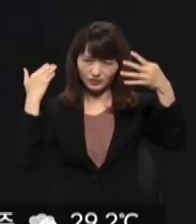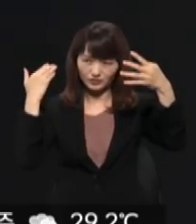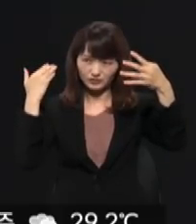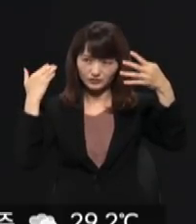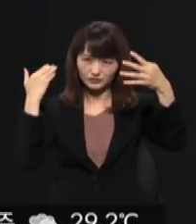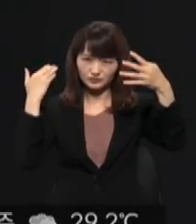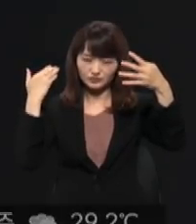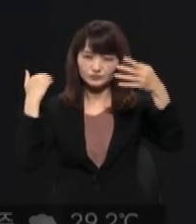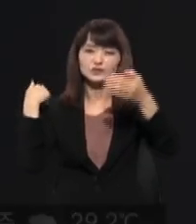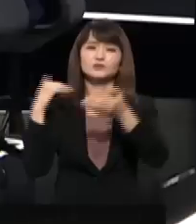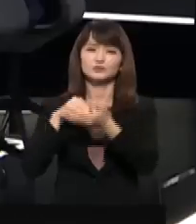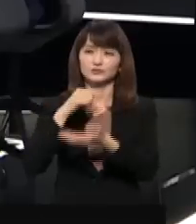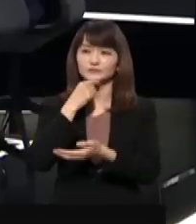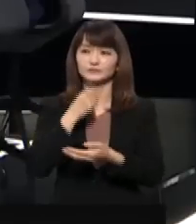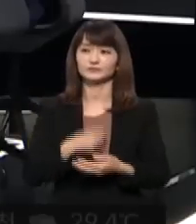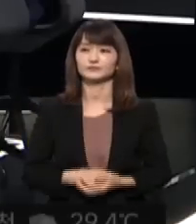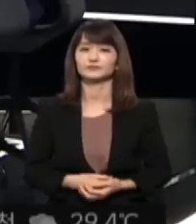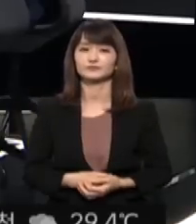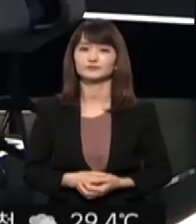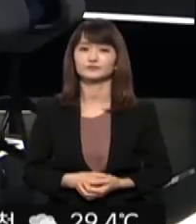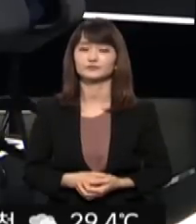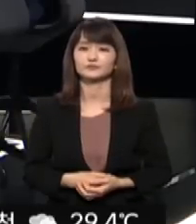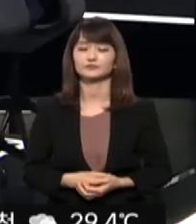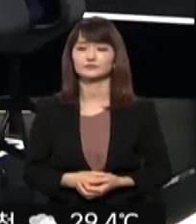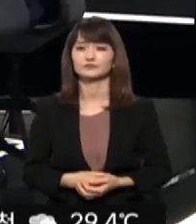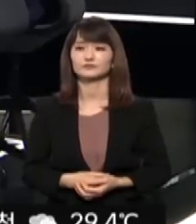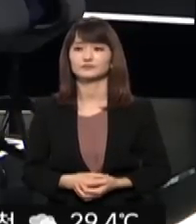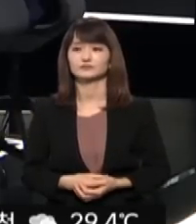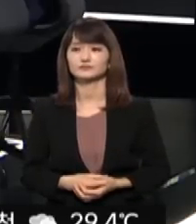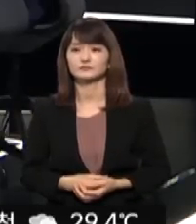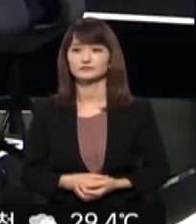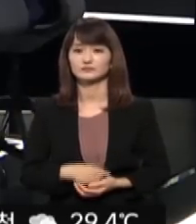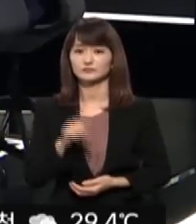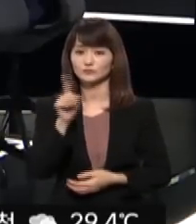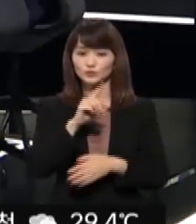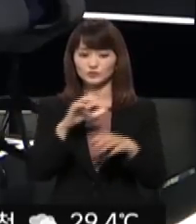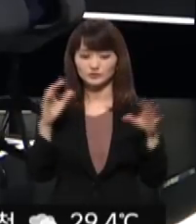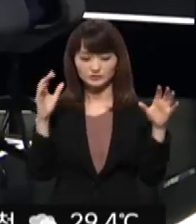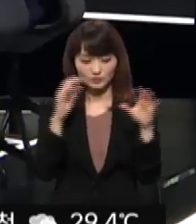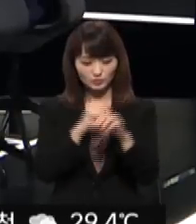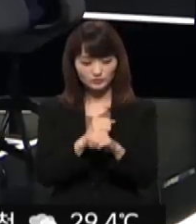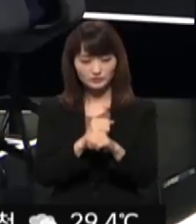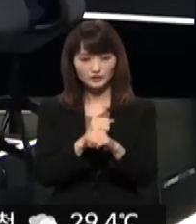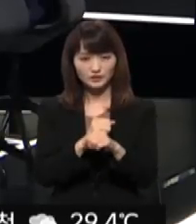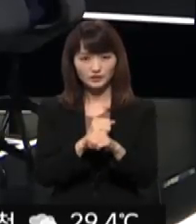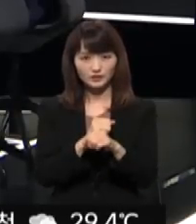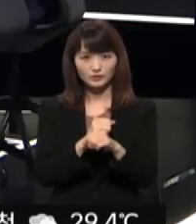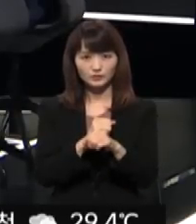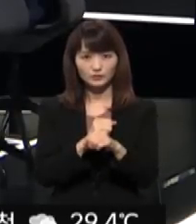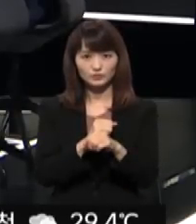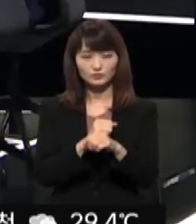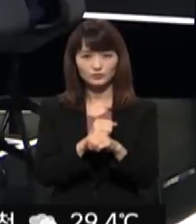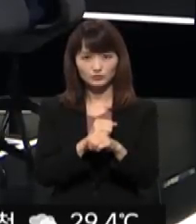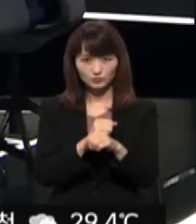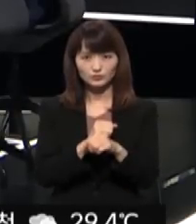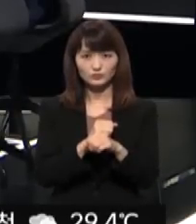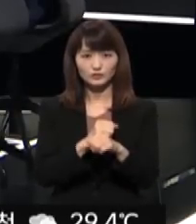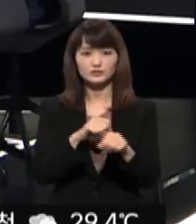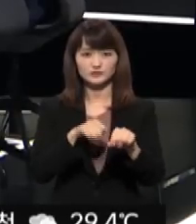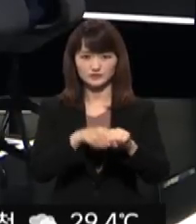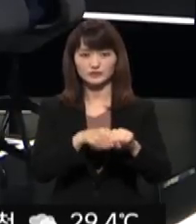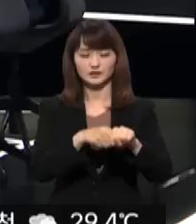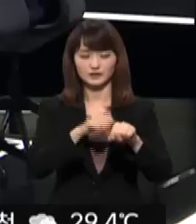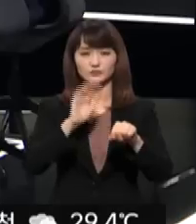싶다라는 개인적 바램인 거죠 그럼 뭘 정리하고 하든지 했어야죠 지금 수사가 이렇게 미진한데